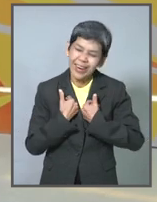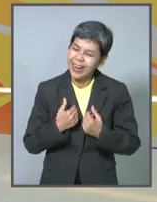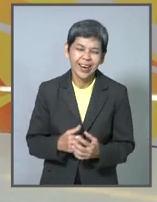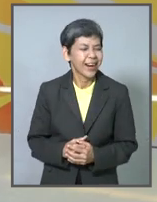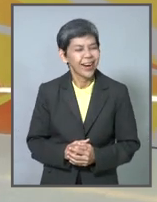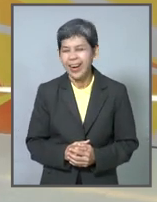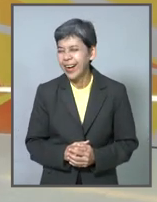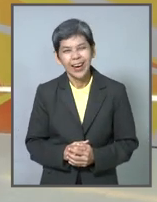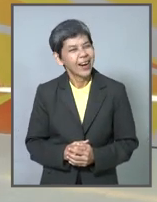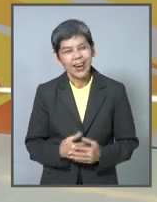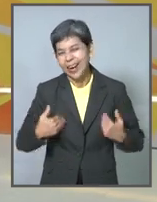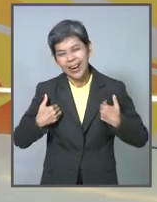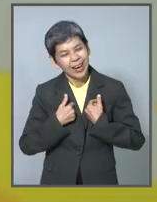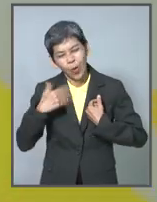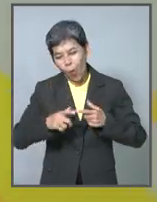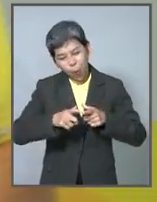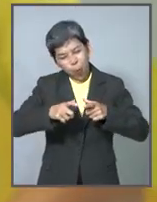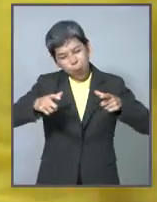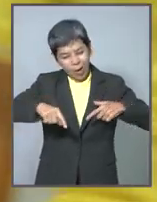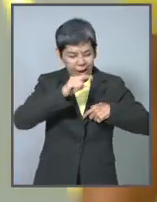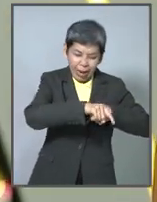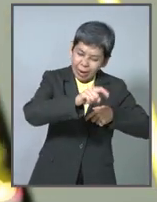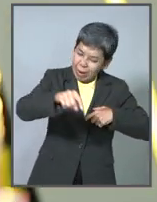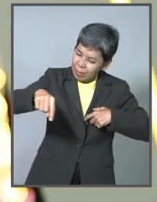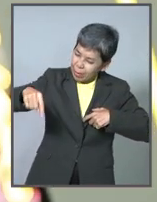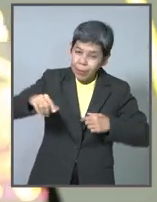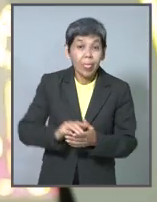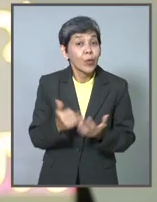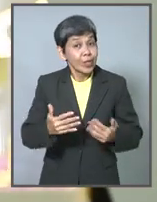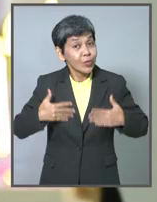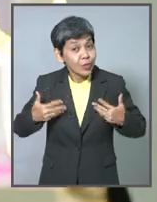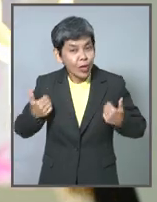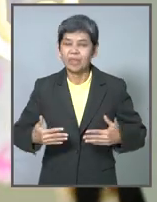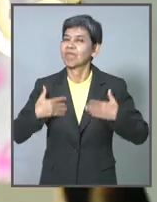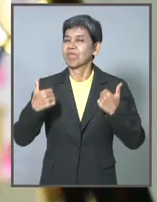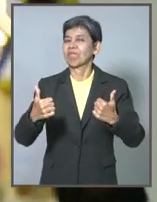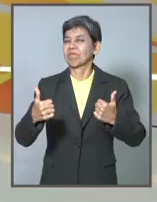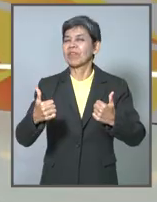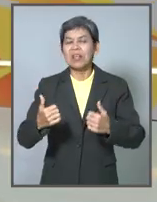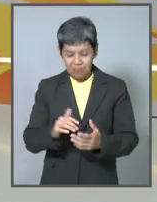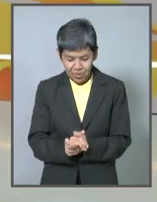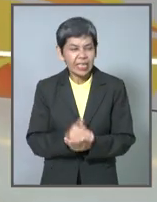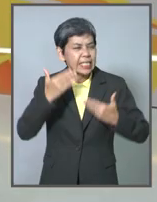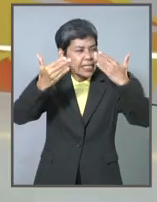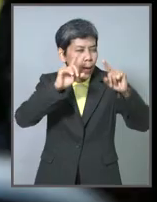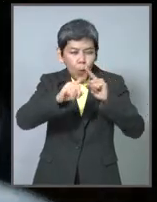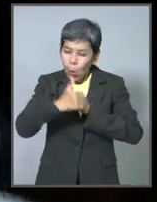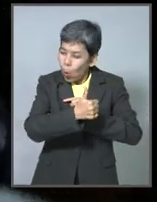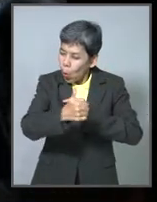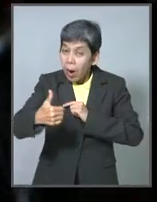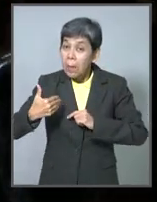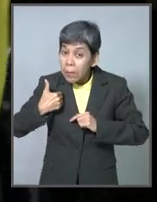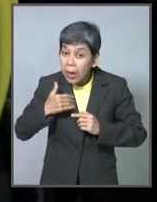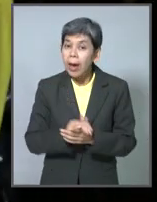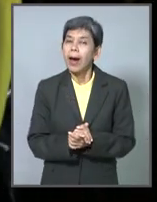พี่หญิง โอ้โหคือง านใหญ่มาก เอนเตอร์เทนสุด ๆเป็นไงครับวันนี้สนุกไหม สนุกด้วยแล้วก็มีกิจกรรมอะไรหลายๆอย่างน